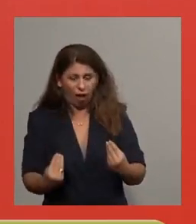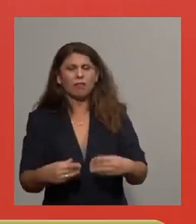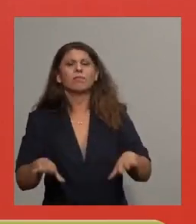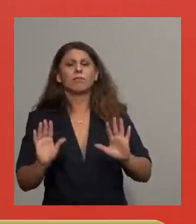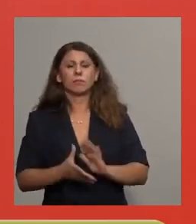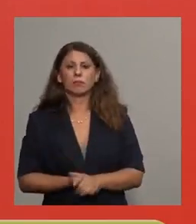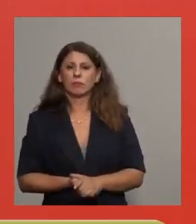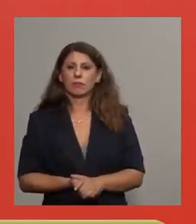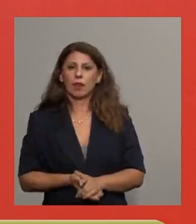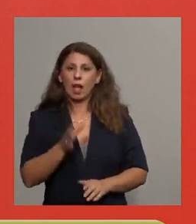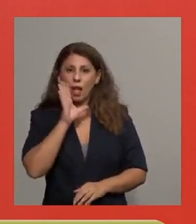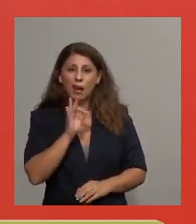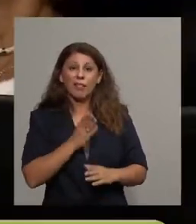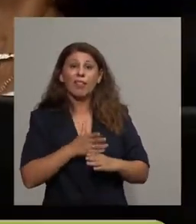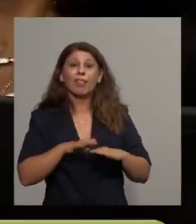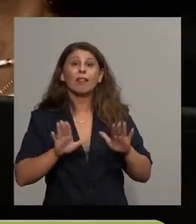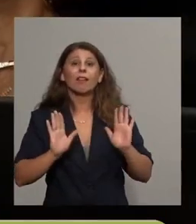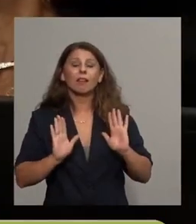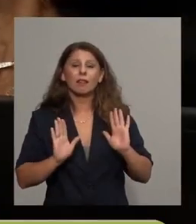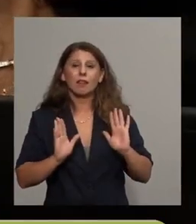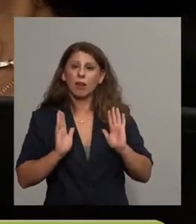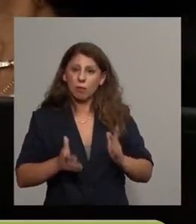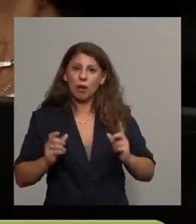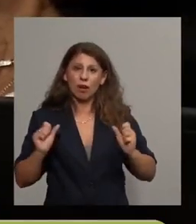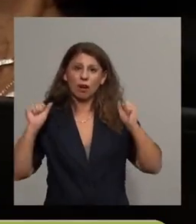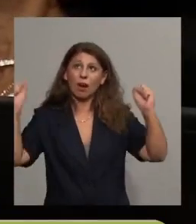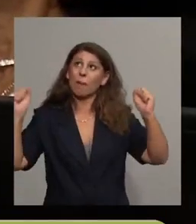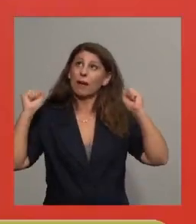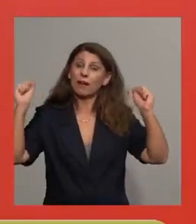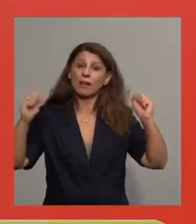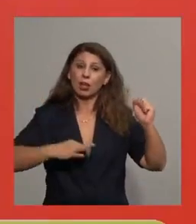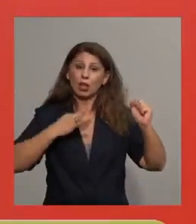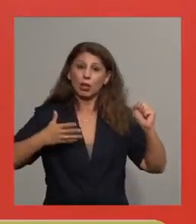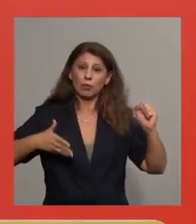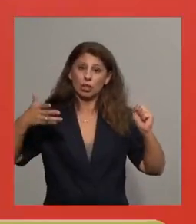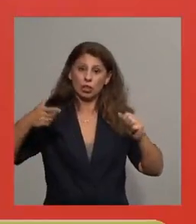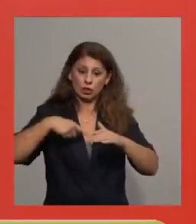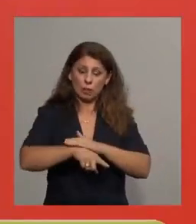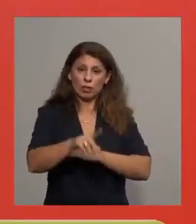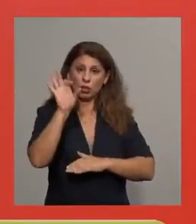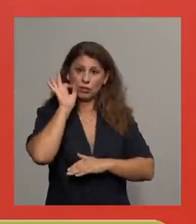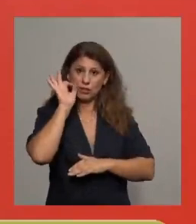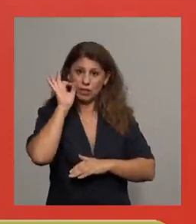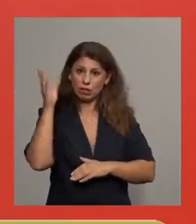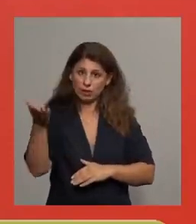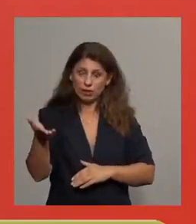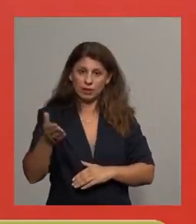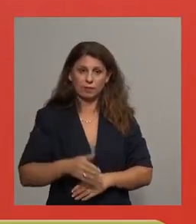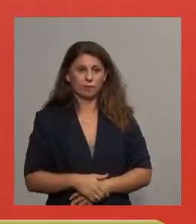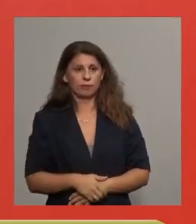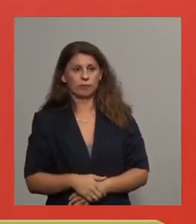δεν κρύβεται. Είναι δυνατόν να πανηγυρίζει ο κύριος Μητσοτάκης για το μετρό της Θεσσαλονίκης, το